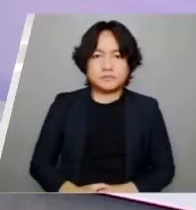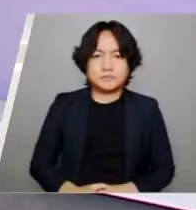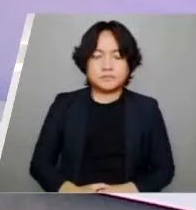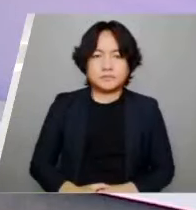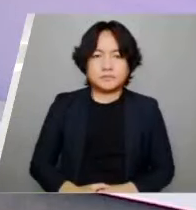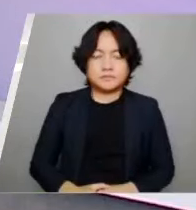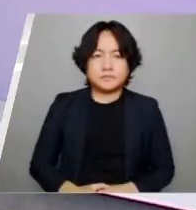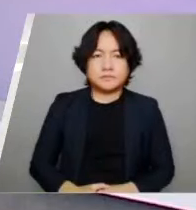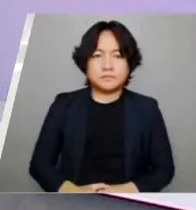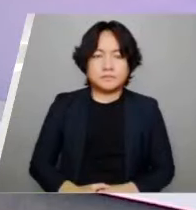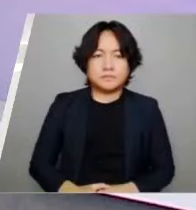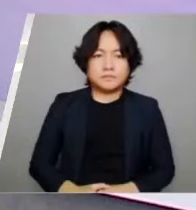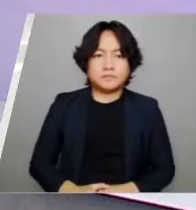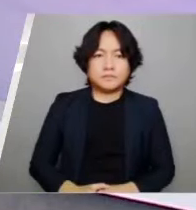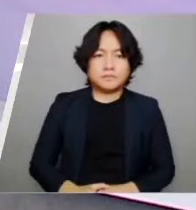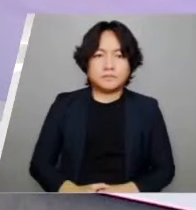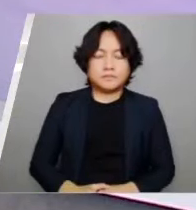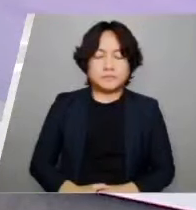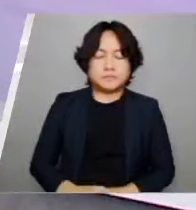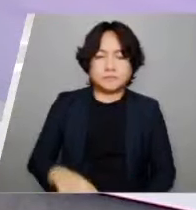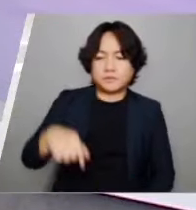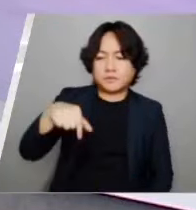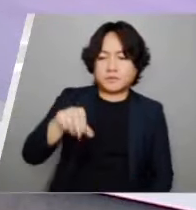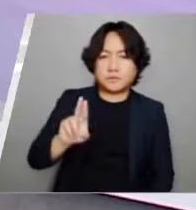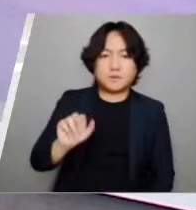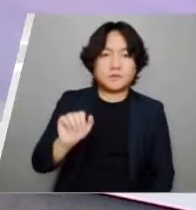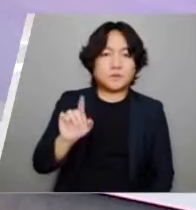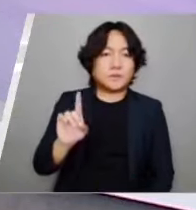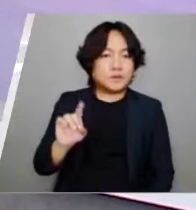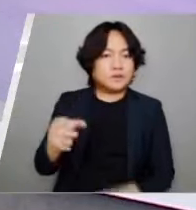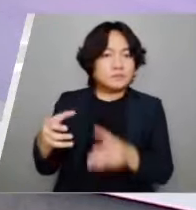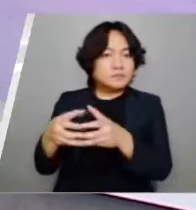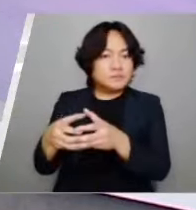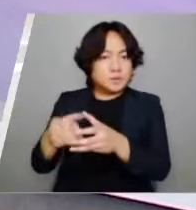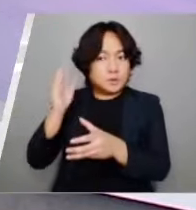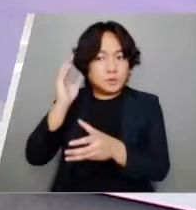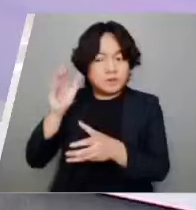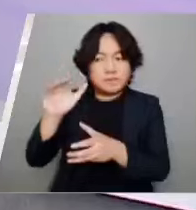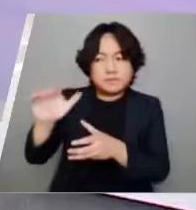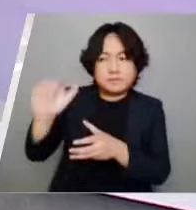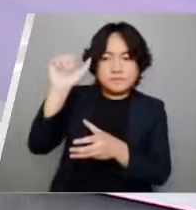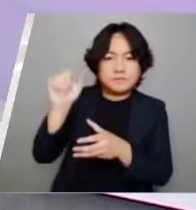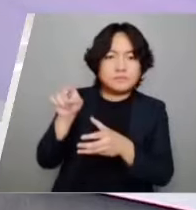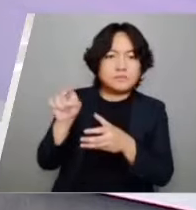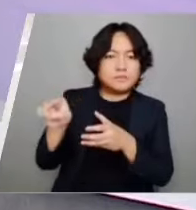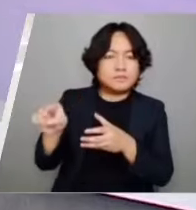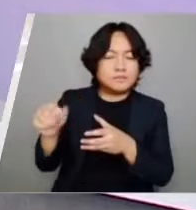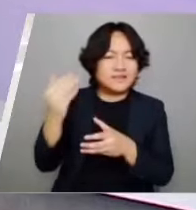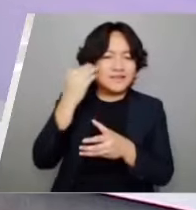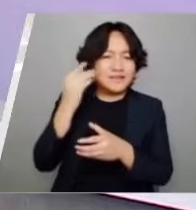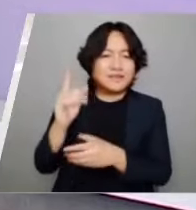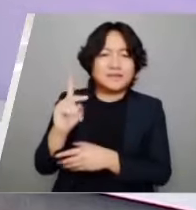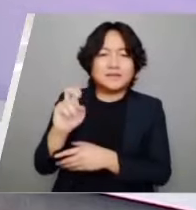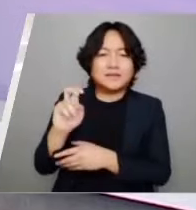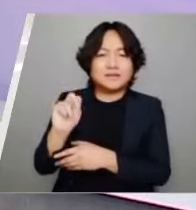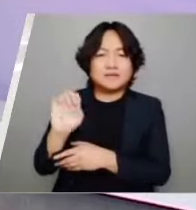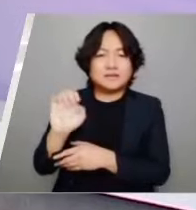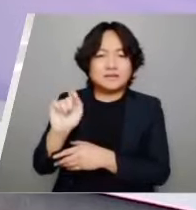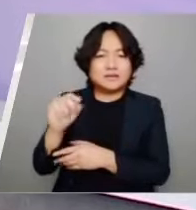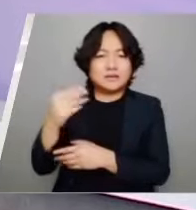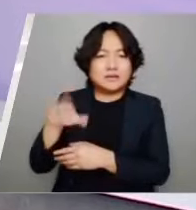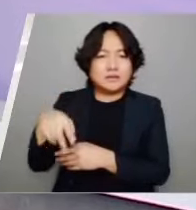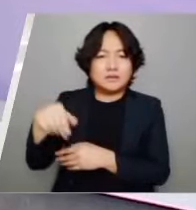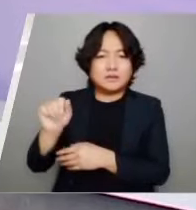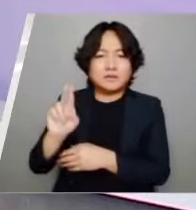Ipag ng Quad ng camera susunod Nong pagdinig sice lieutenant Colonel Kenneth Paul albotra kas po